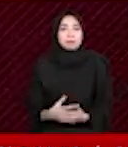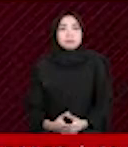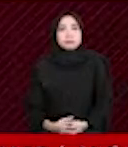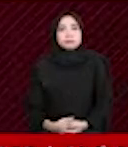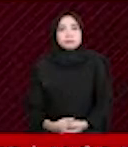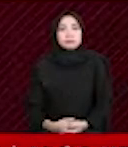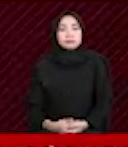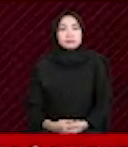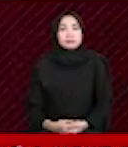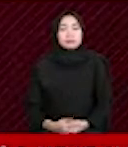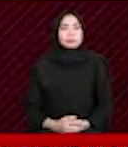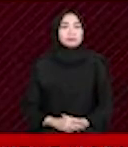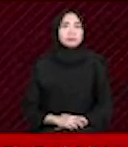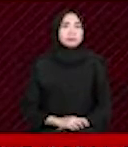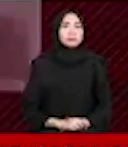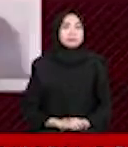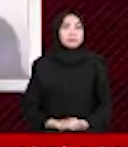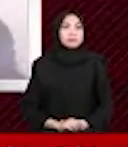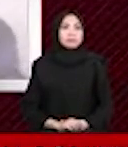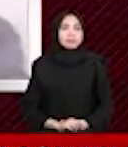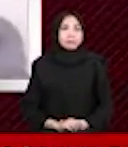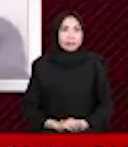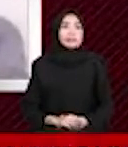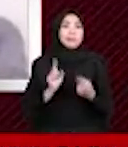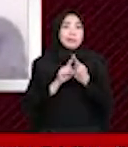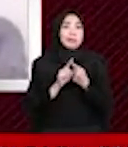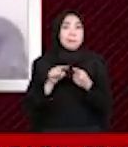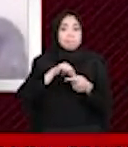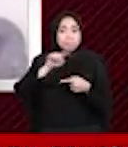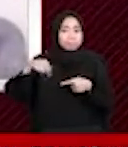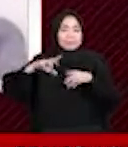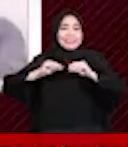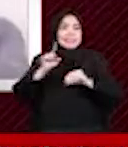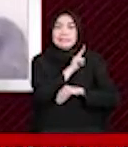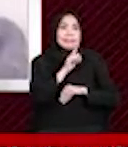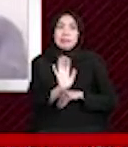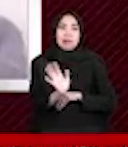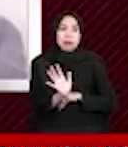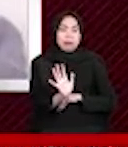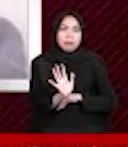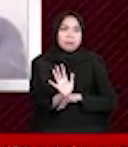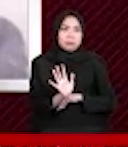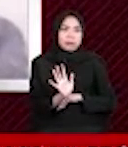pertama kita bekerja kan tidak sendiri. Nah, kerja dalam tim,